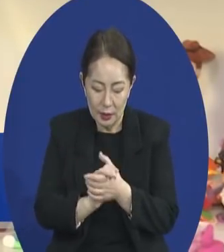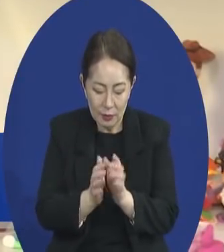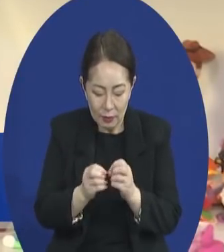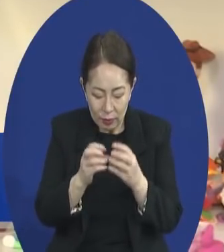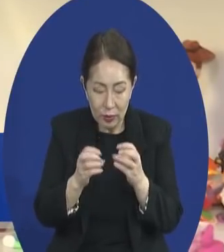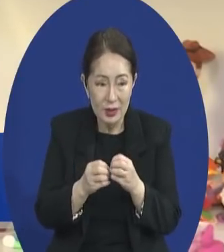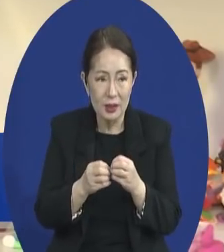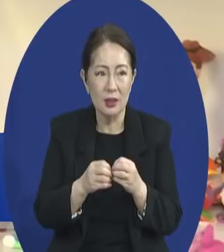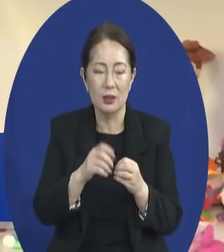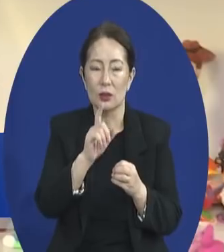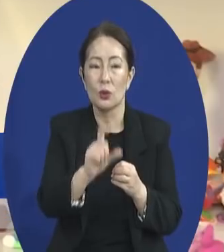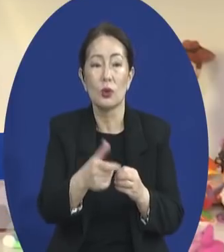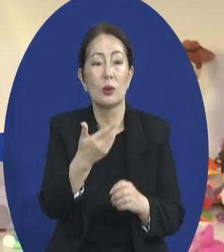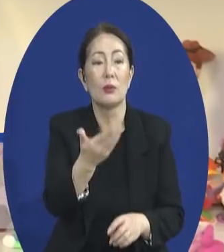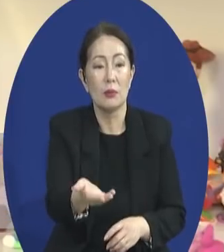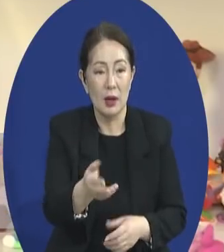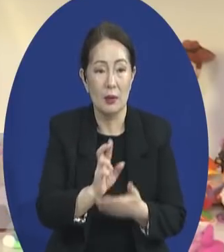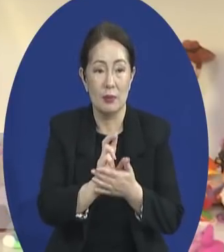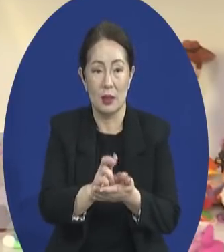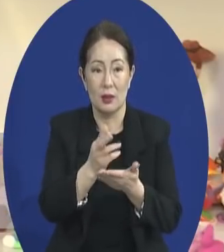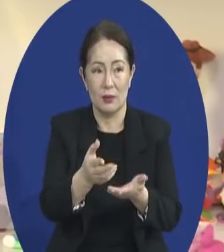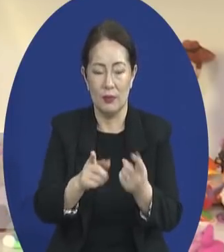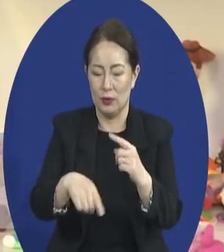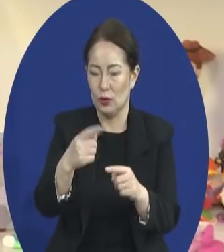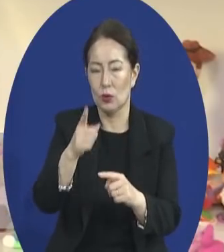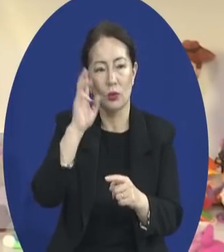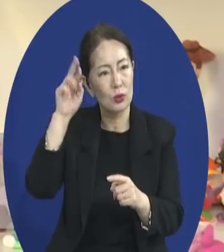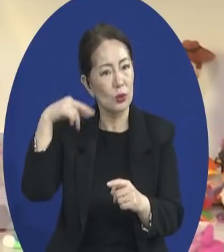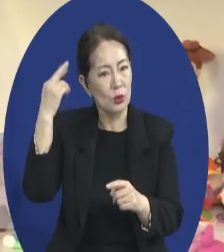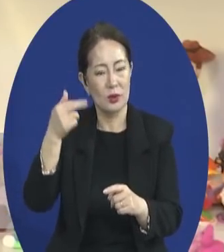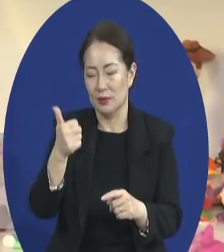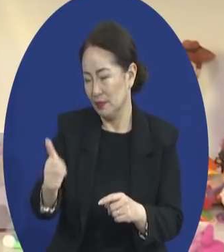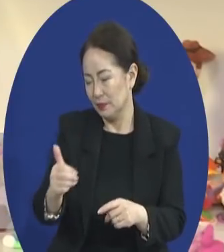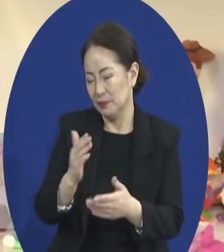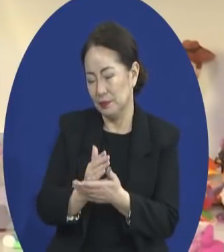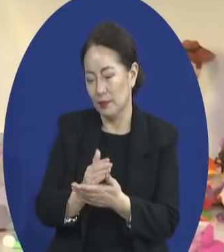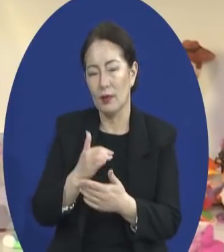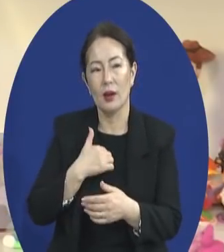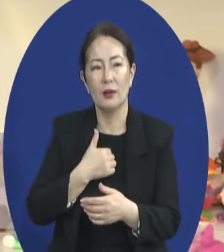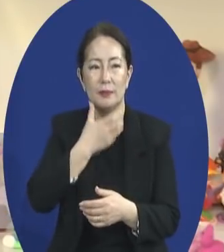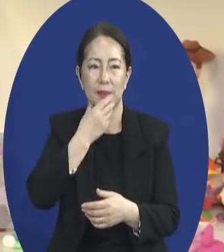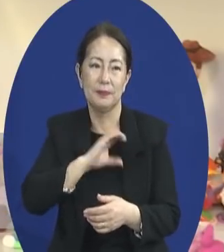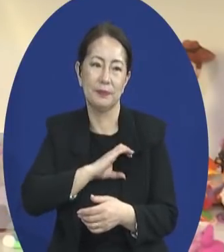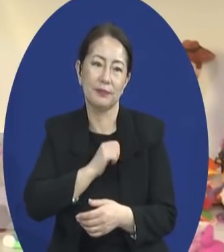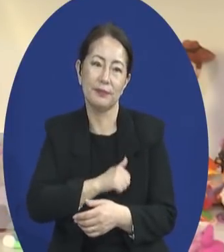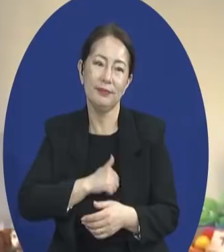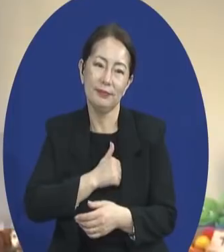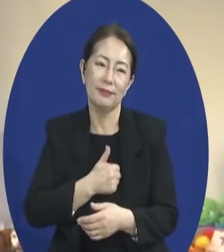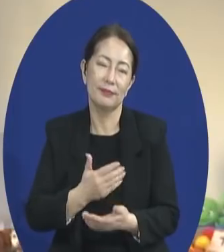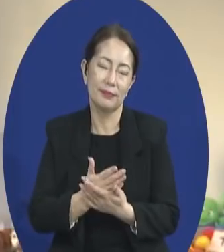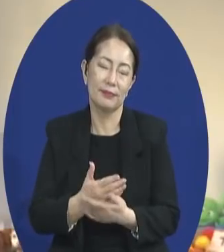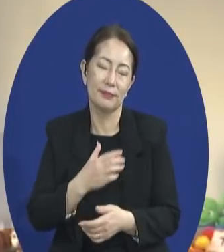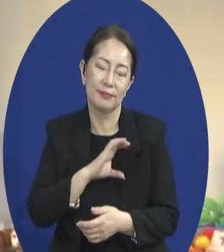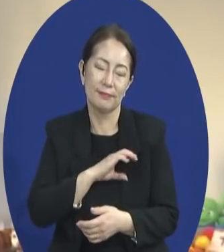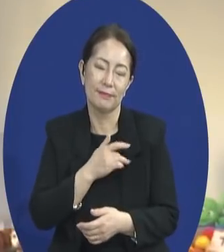юм өгөх юм бол тэгэд илүү тэр үндэнд дурсамжтай. Тэгэхээр надад бол амар гой сэтгэл хүрдэг.